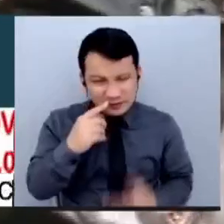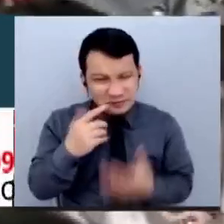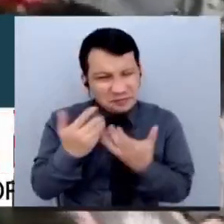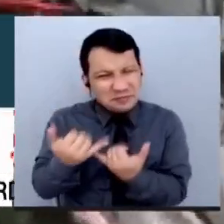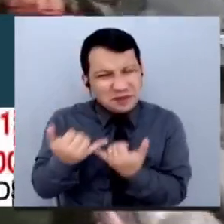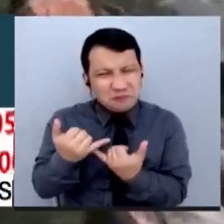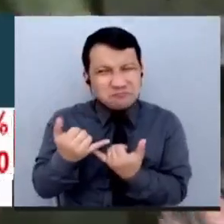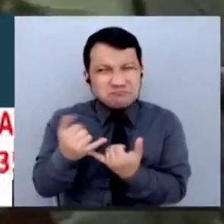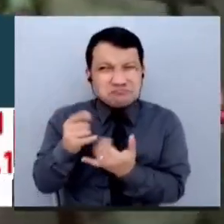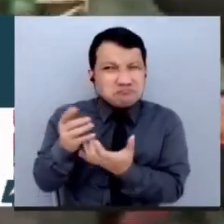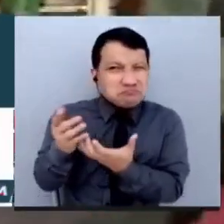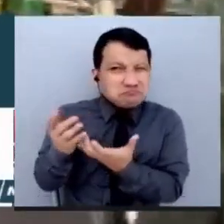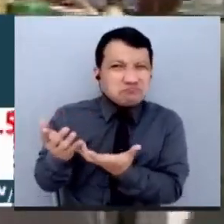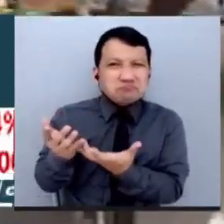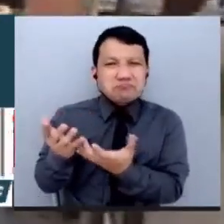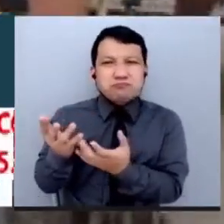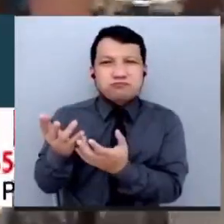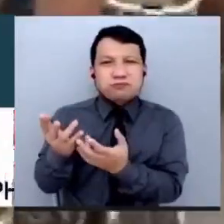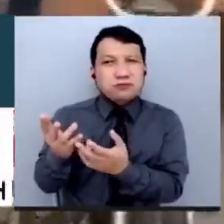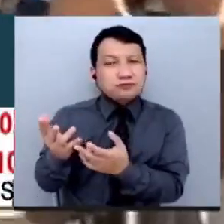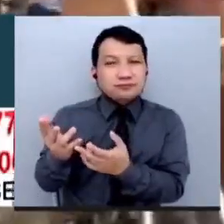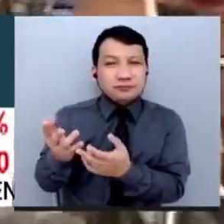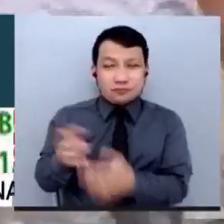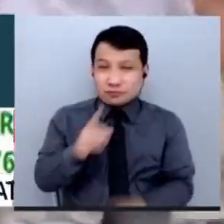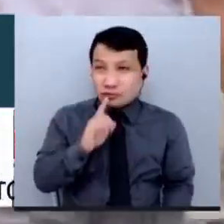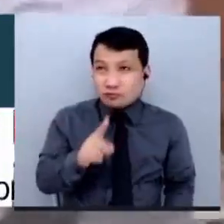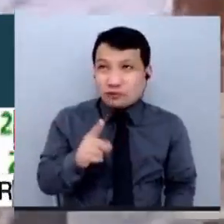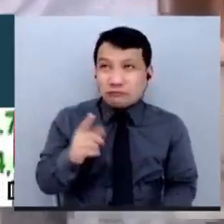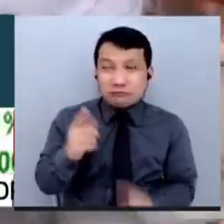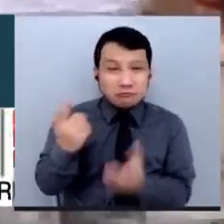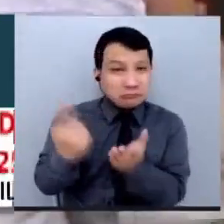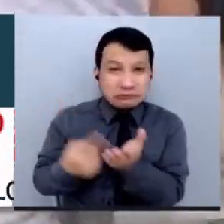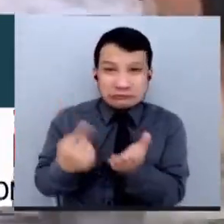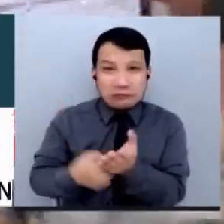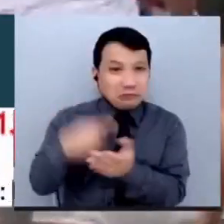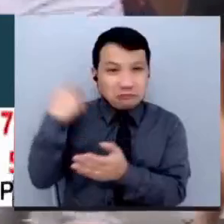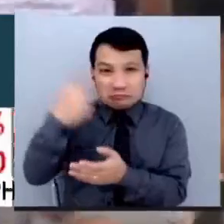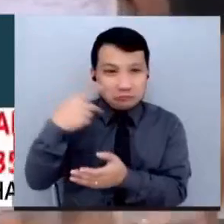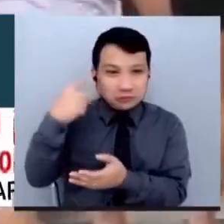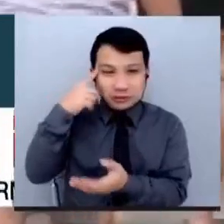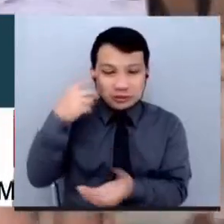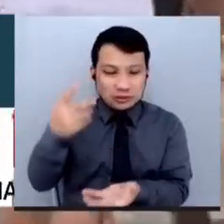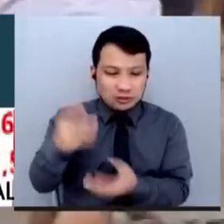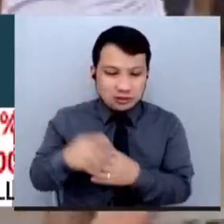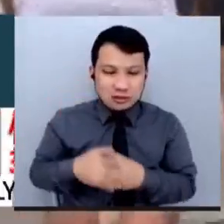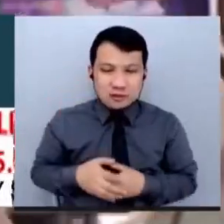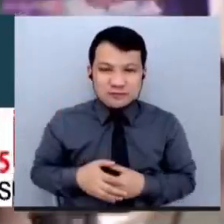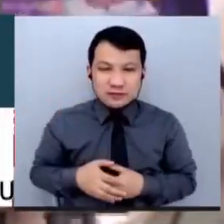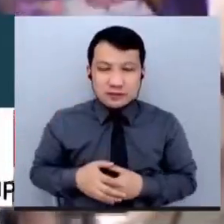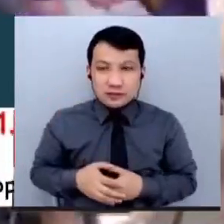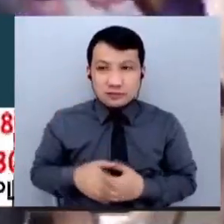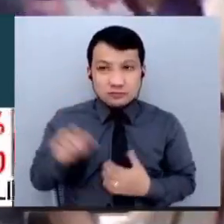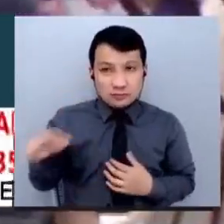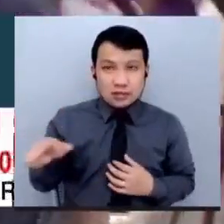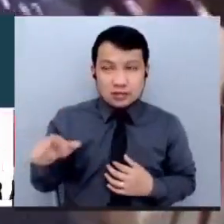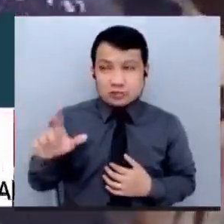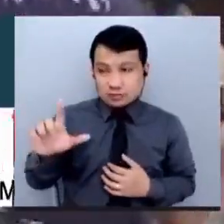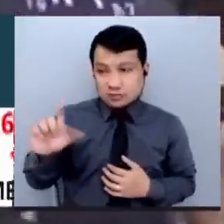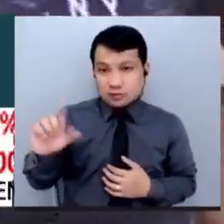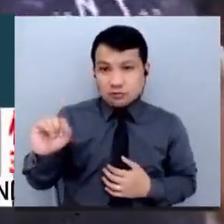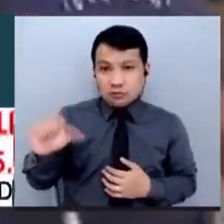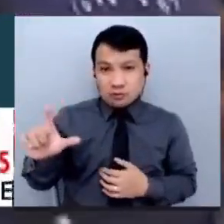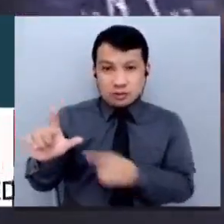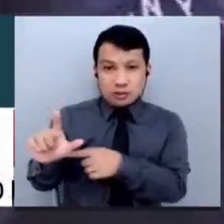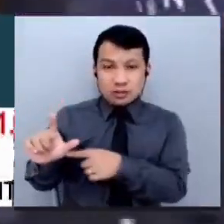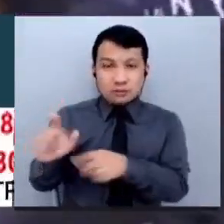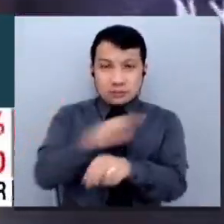di ba, ayaw man natin pag-usapan yung politika. Sa lokal, pinag-uusapan na politika. Even on the